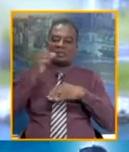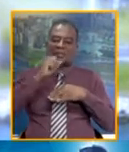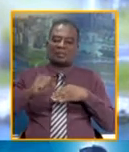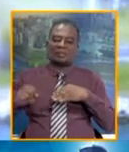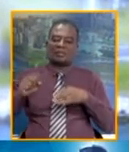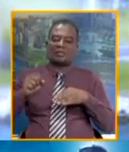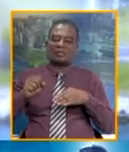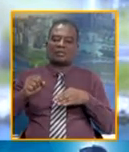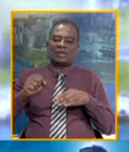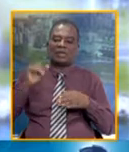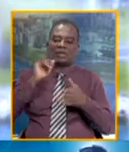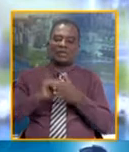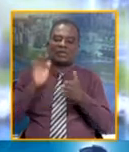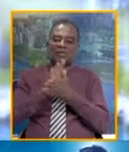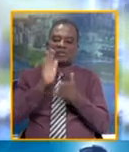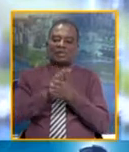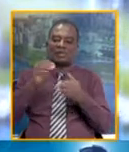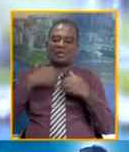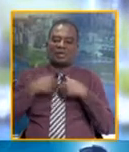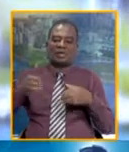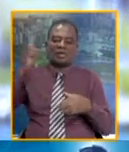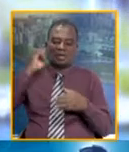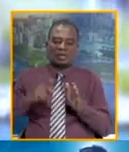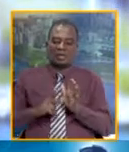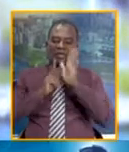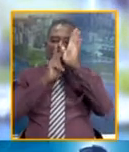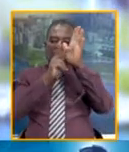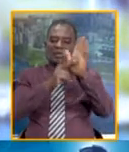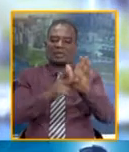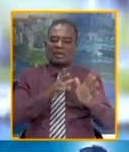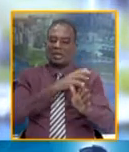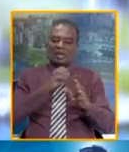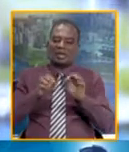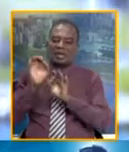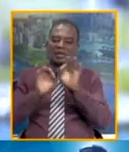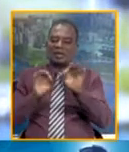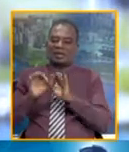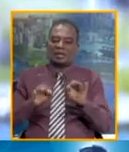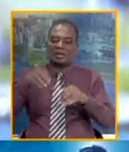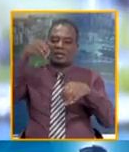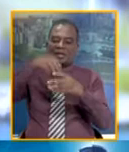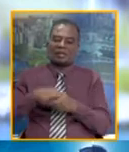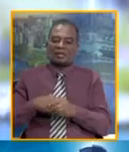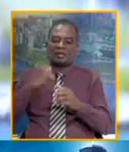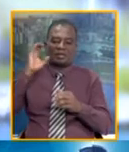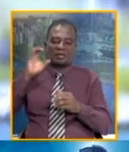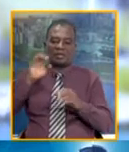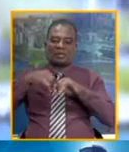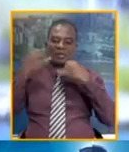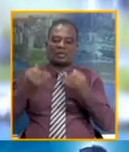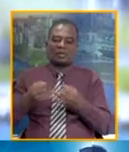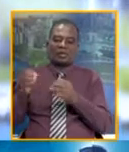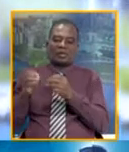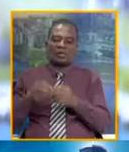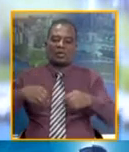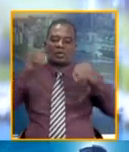d'Ivoire. Ce document a été présenté et expliqué récemment lors d'une conférence de presse organisée par